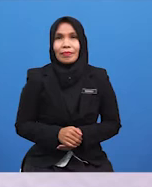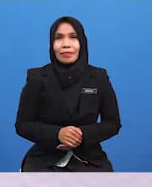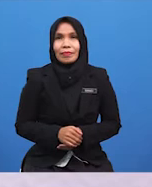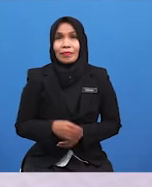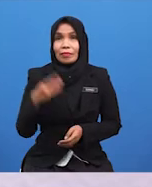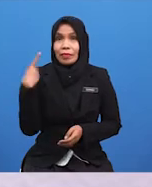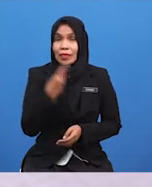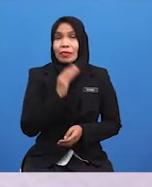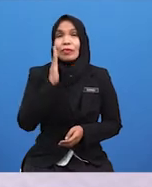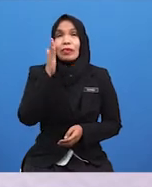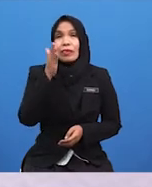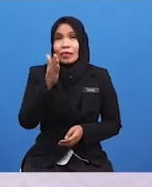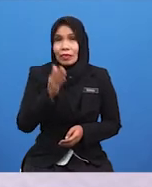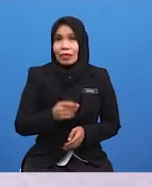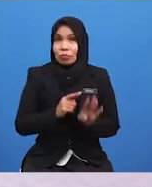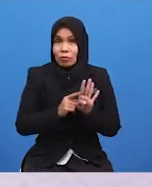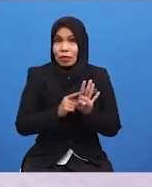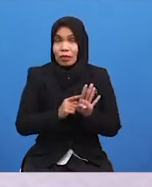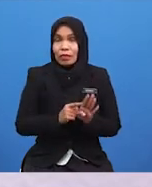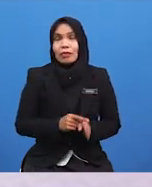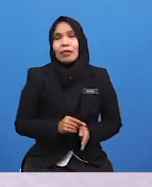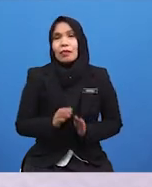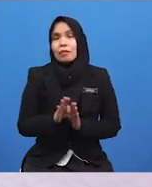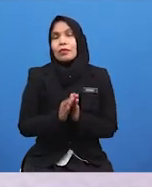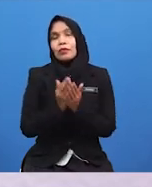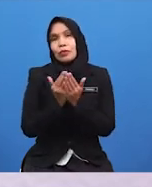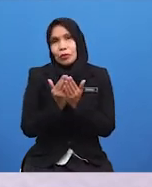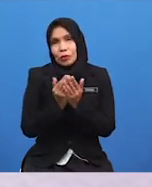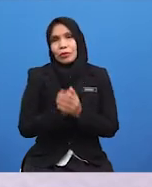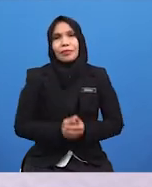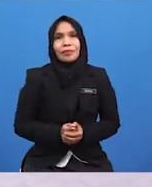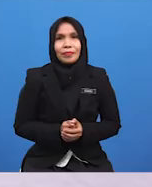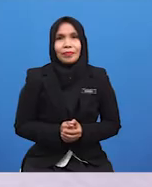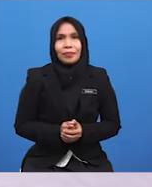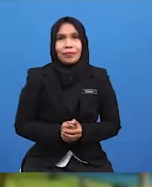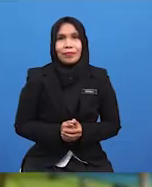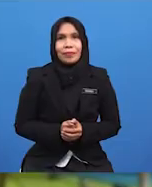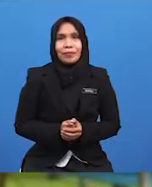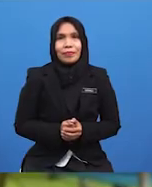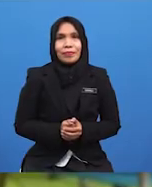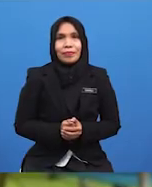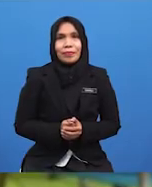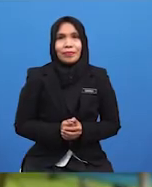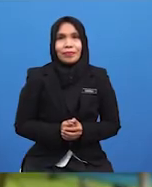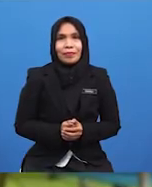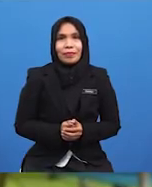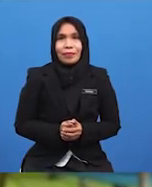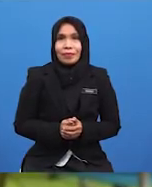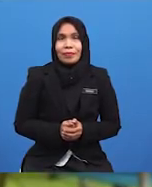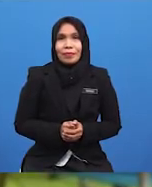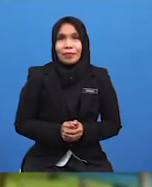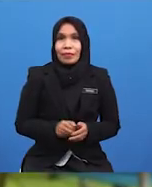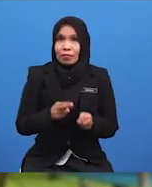akan merasa bersyukur kesimpulannya sekiranya mulai